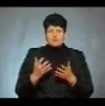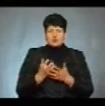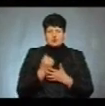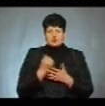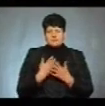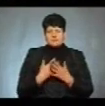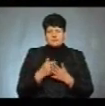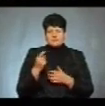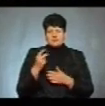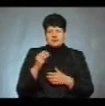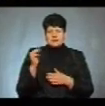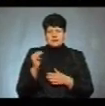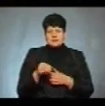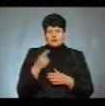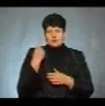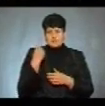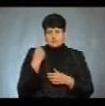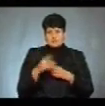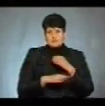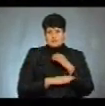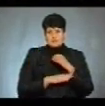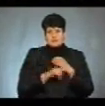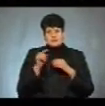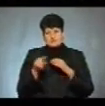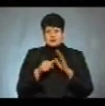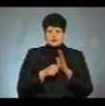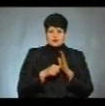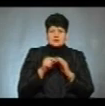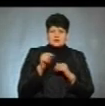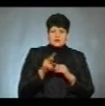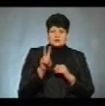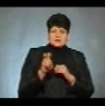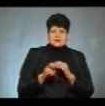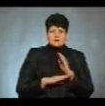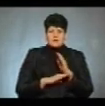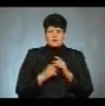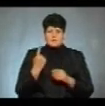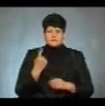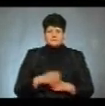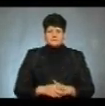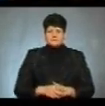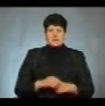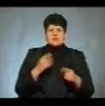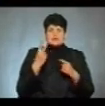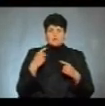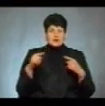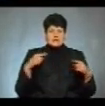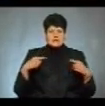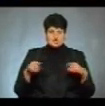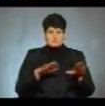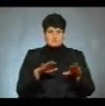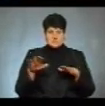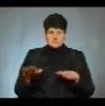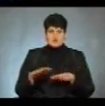десь до 1500 одне дерево. 1600-1200. На 2 інших локаціях у парку